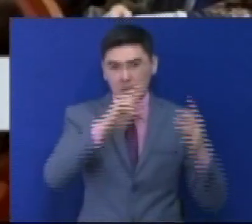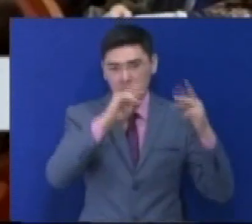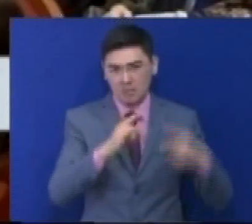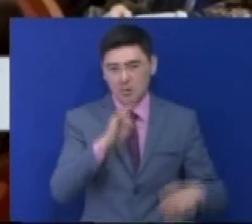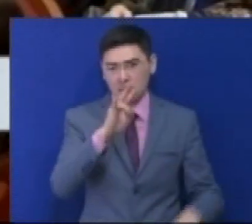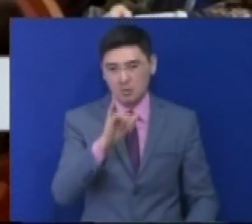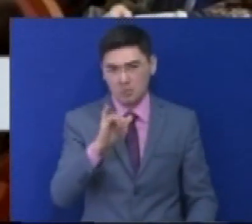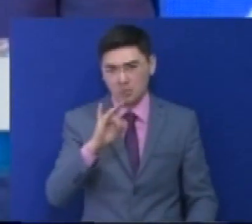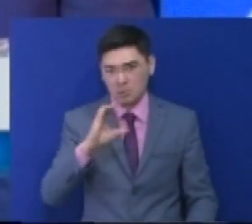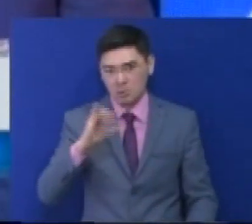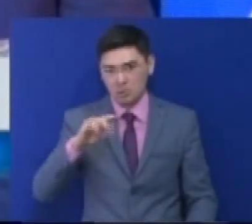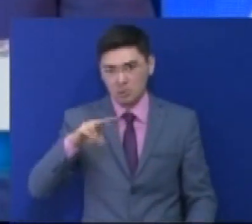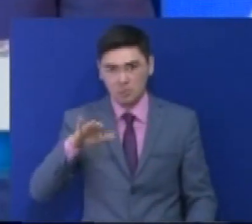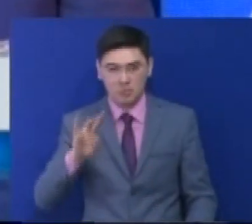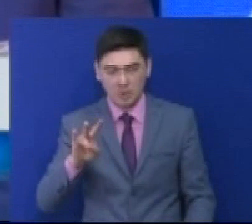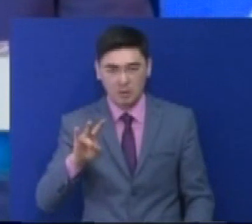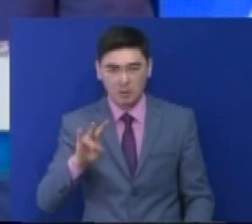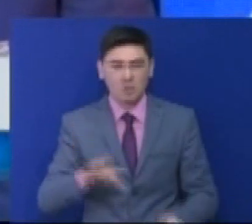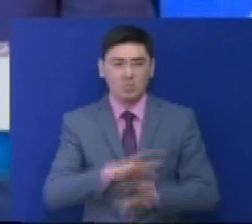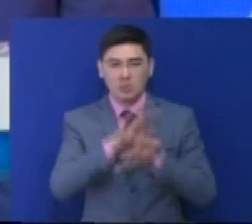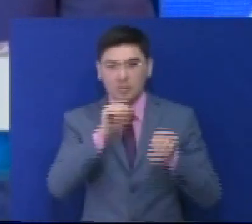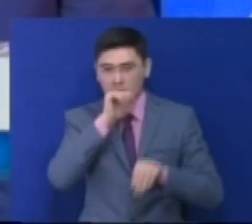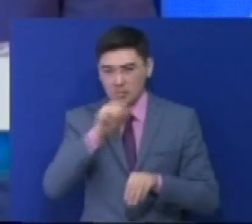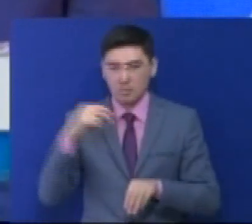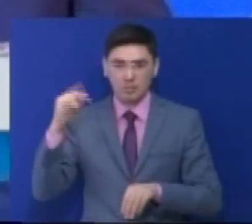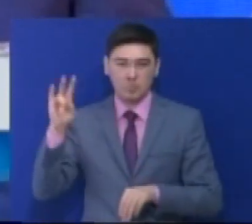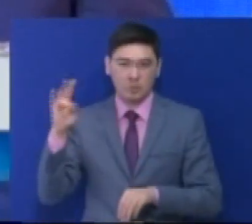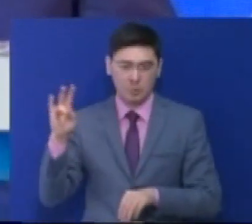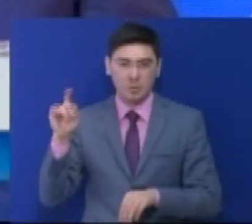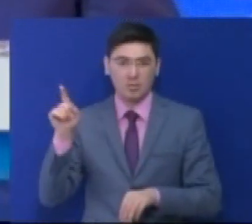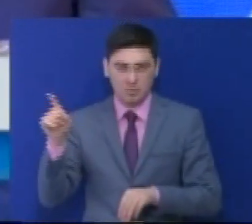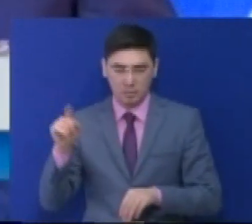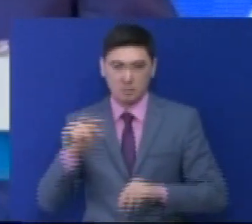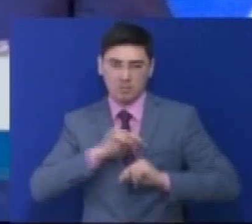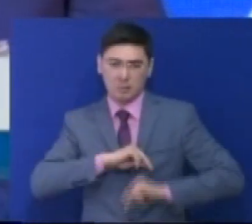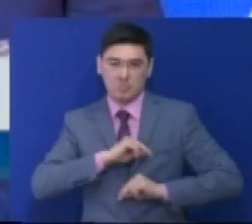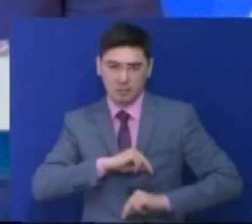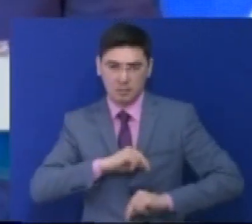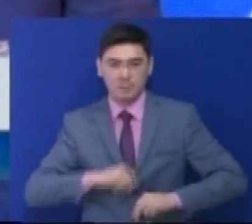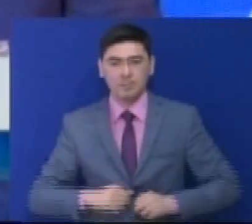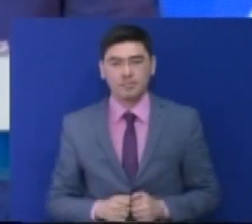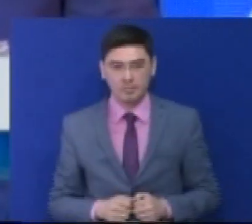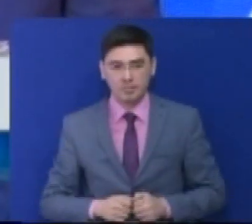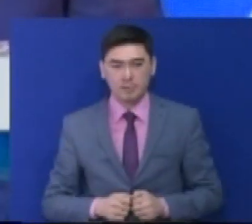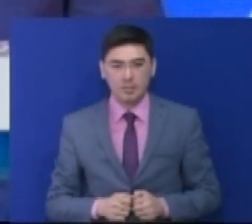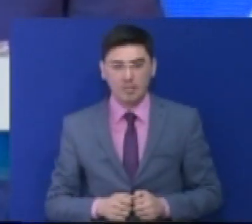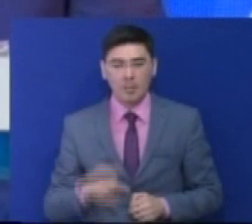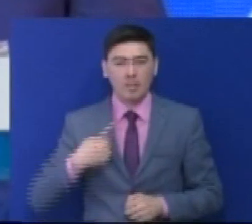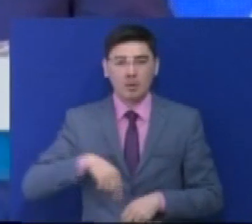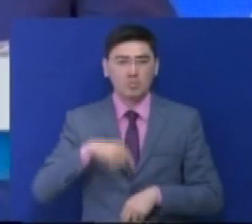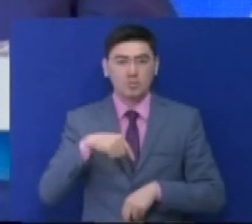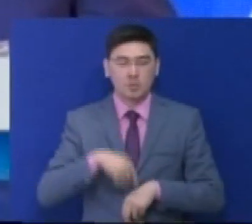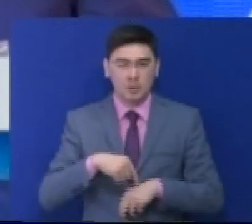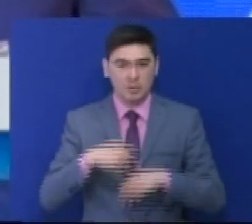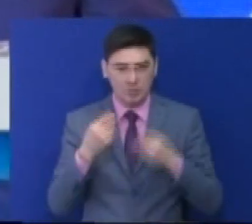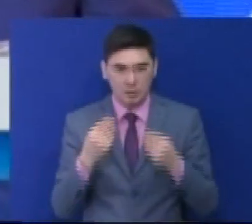оценки труда Ельбасы. Нам выпала большая честь быть свидетелями всех преобразований, которые прошла наша страна в